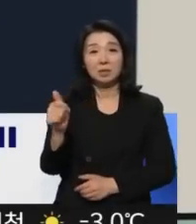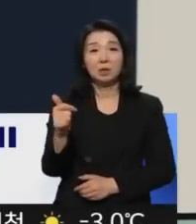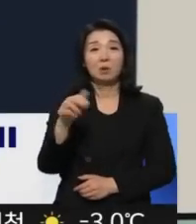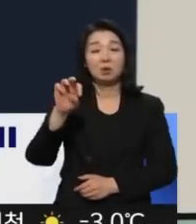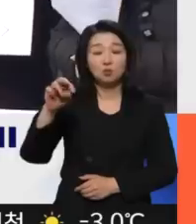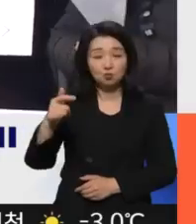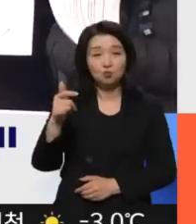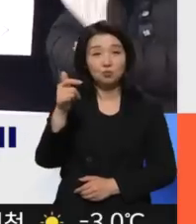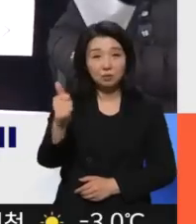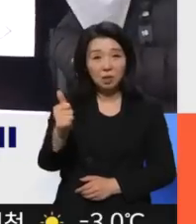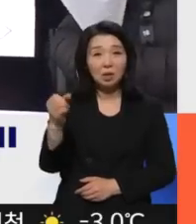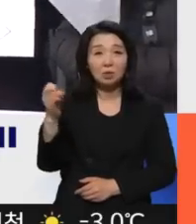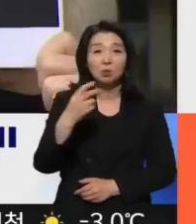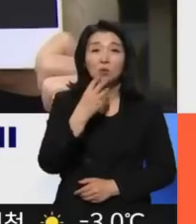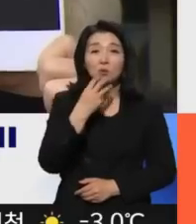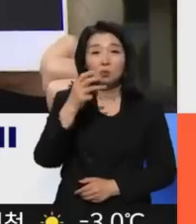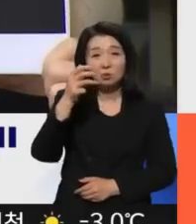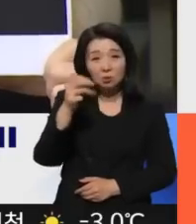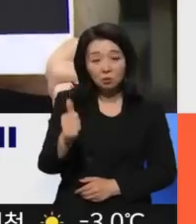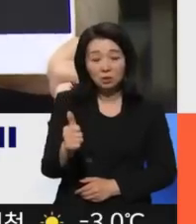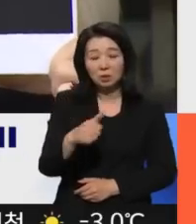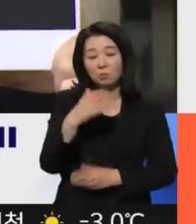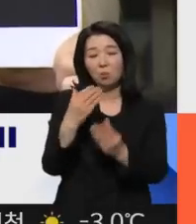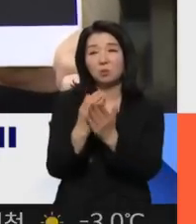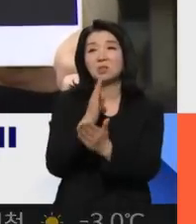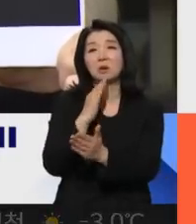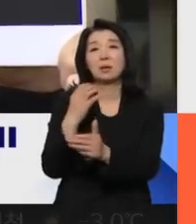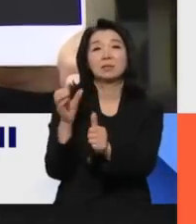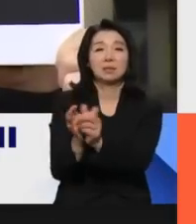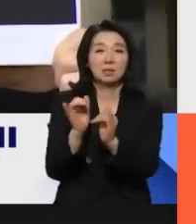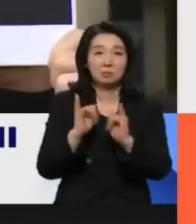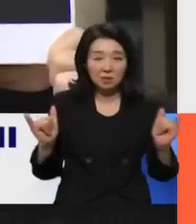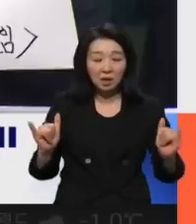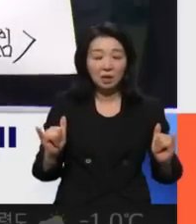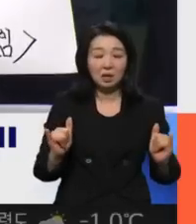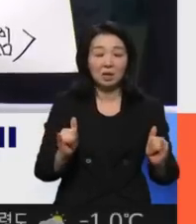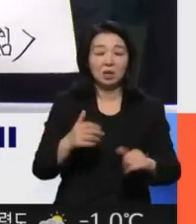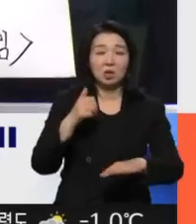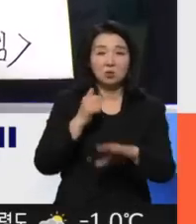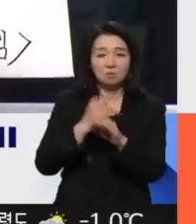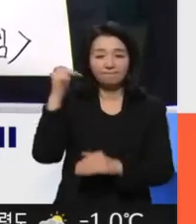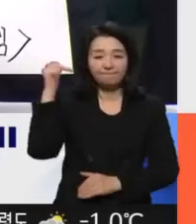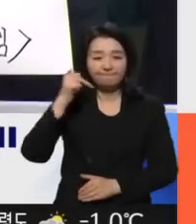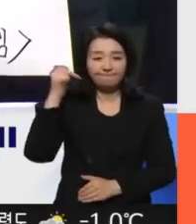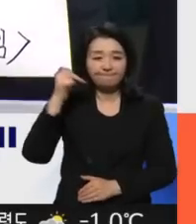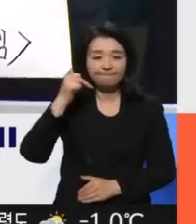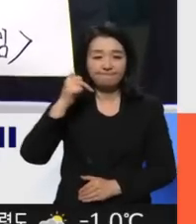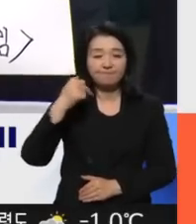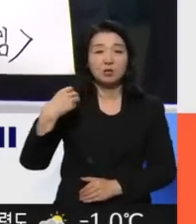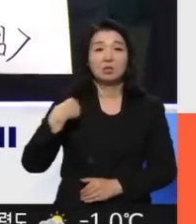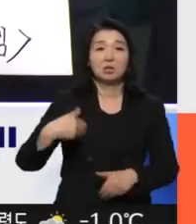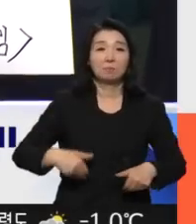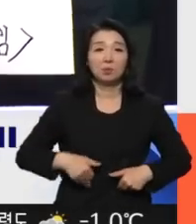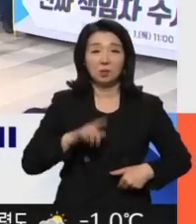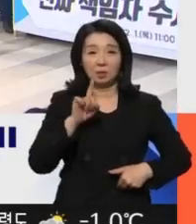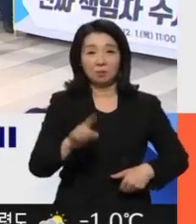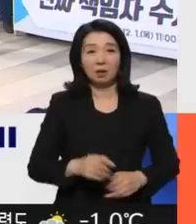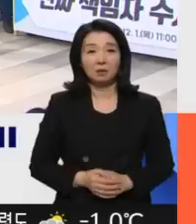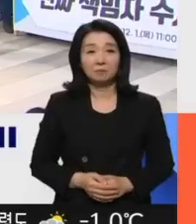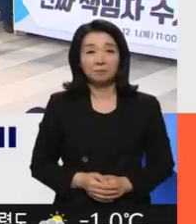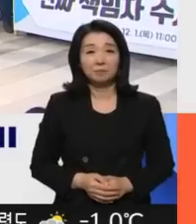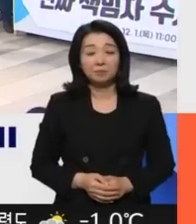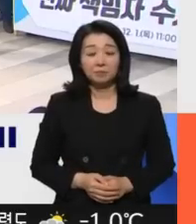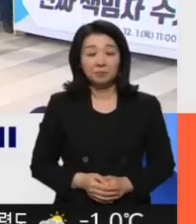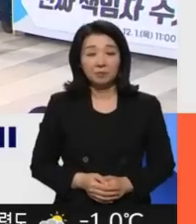진짜 책임자라면서 성역 없는 철저한 수사를 통해 책임을 명명백백히 규명해야 한다고 했습니다. 고 이지한